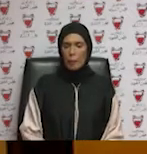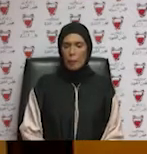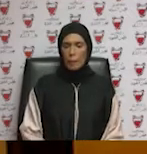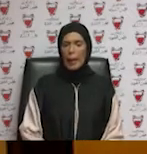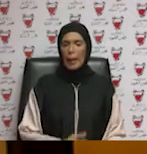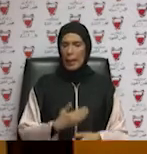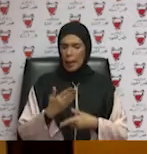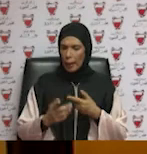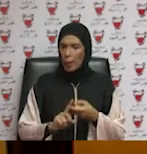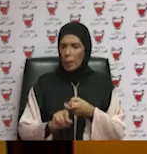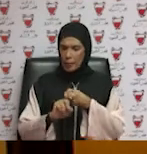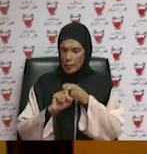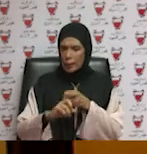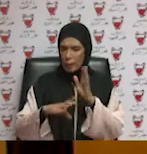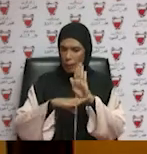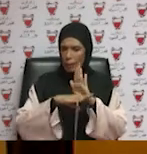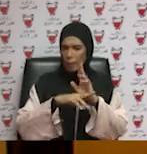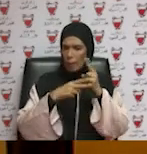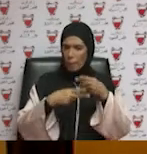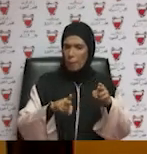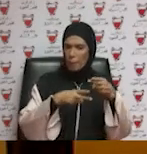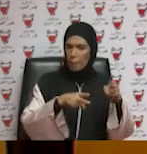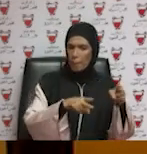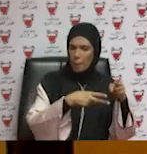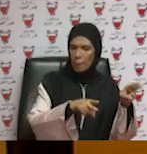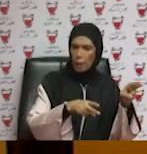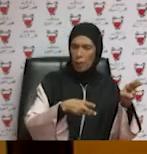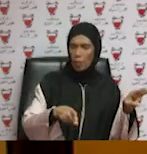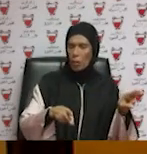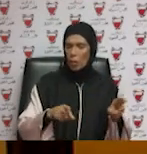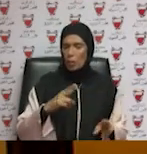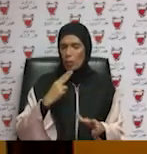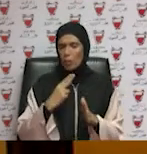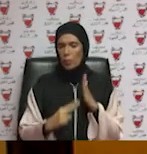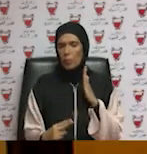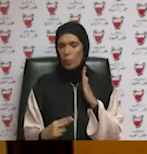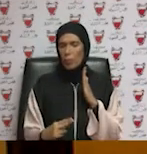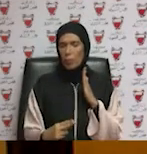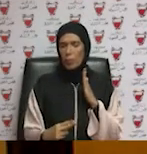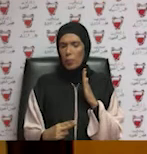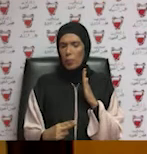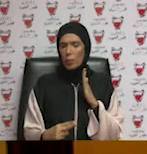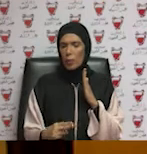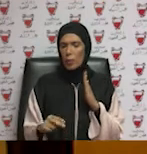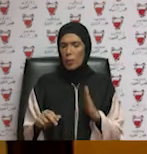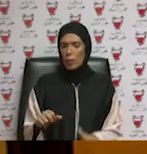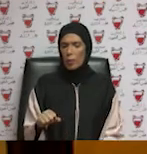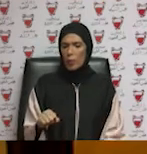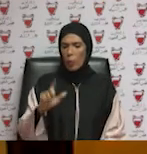في التراخيص التي تصدر من الجهات الأخرى